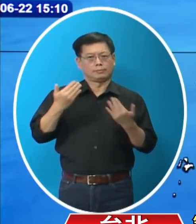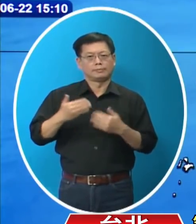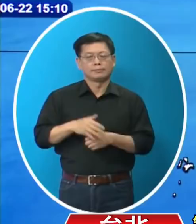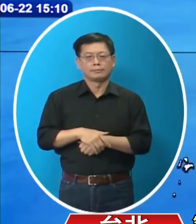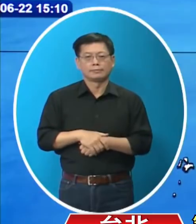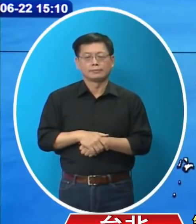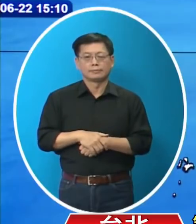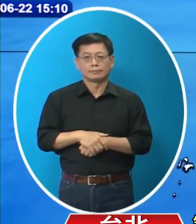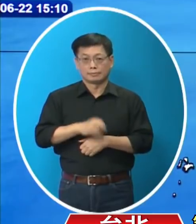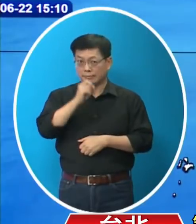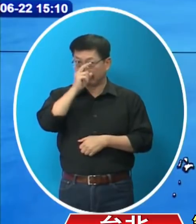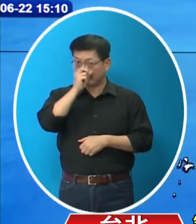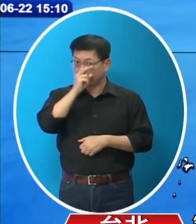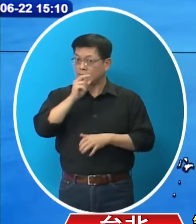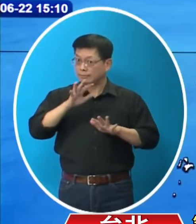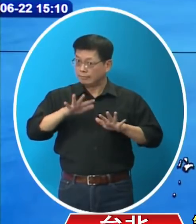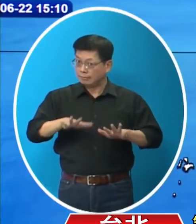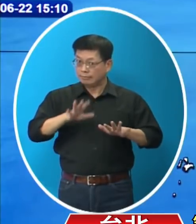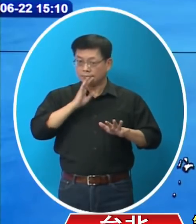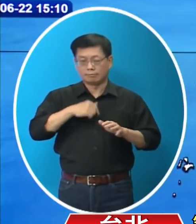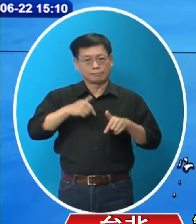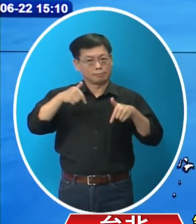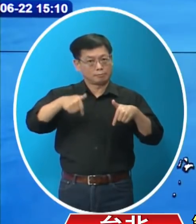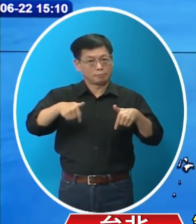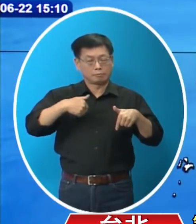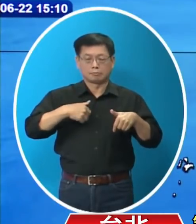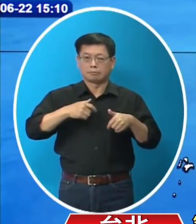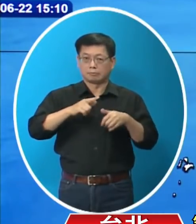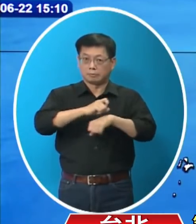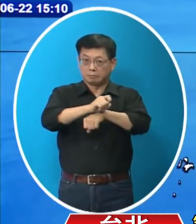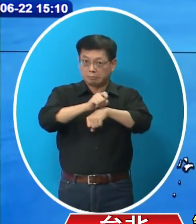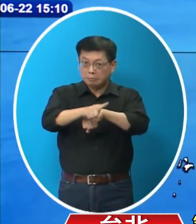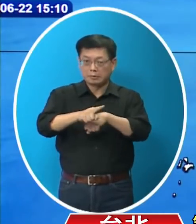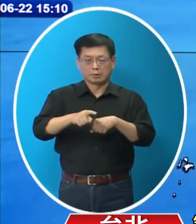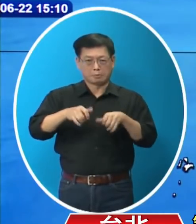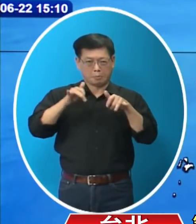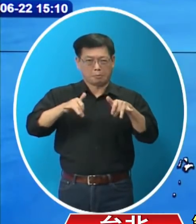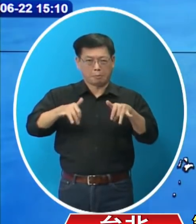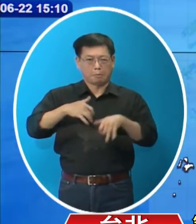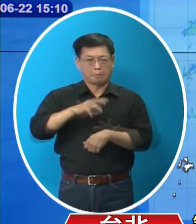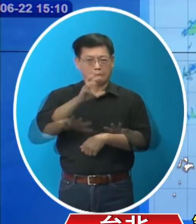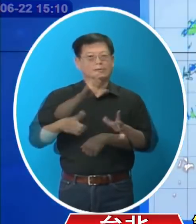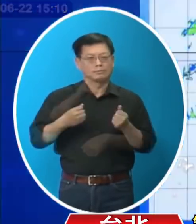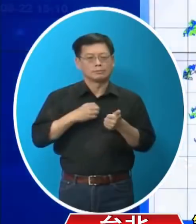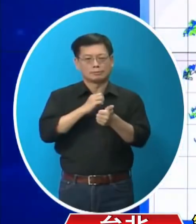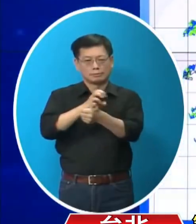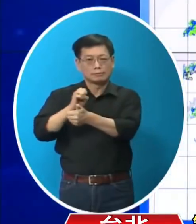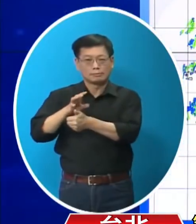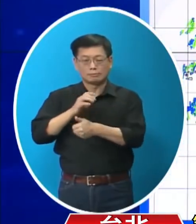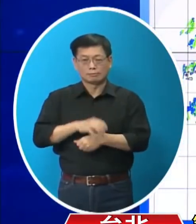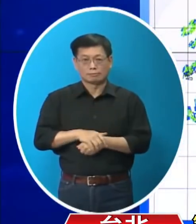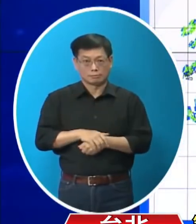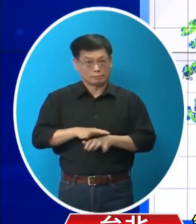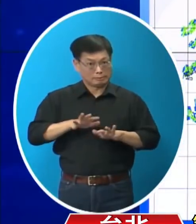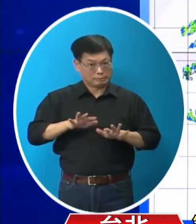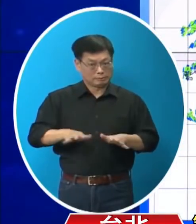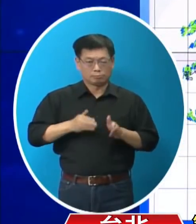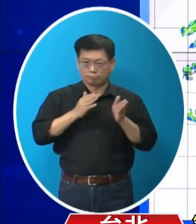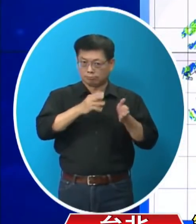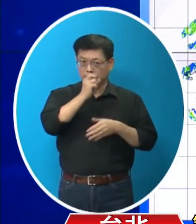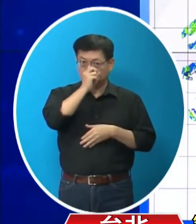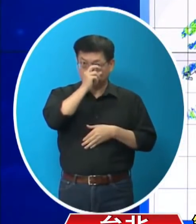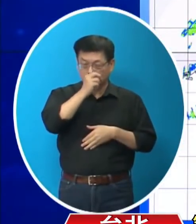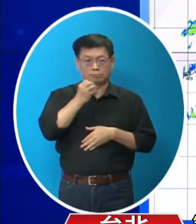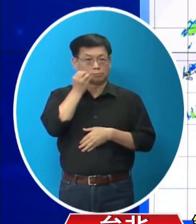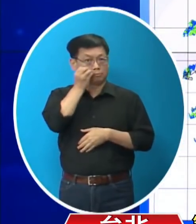显。在宜兰地区，今天下午的时雨量甚至来到80毫米以上。气象局目前针对宜